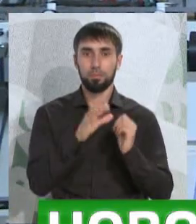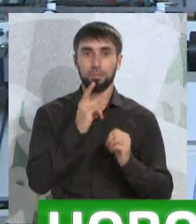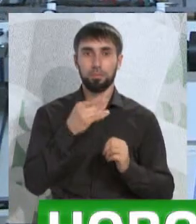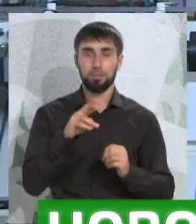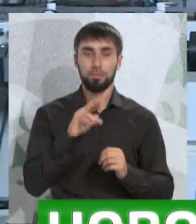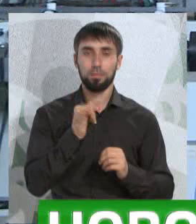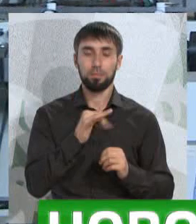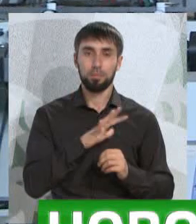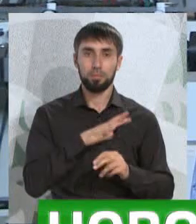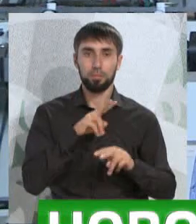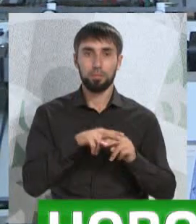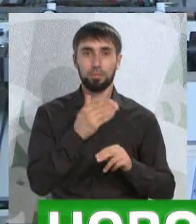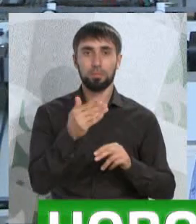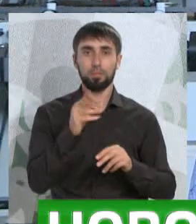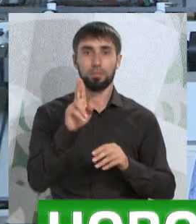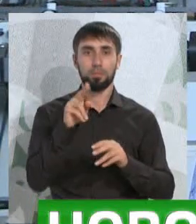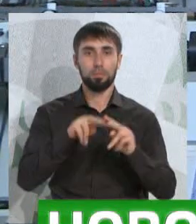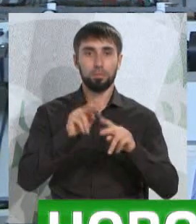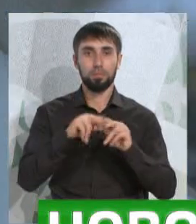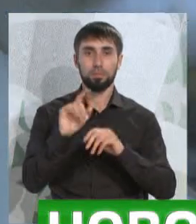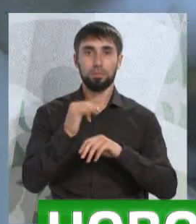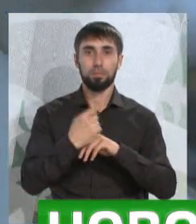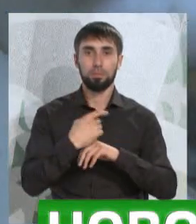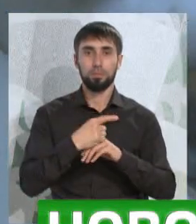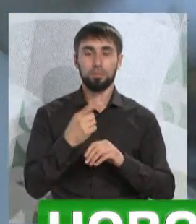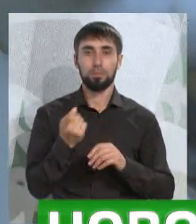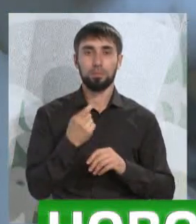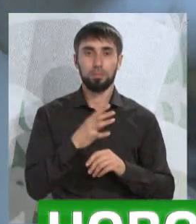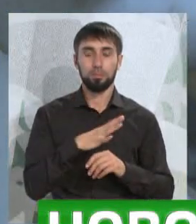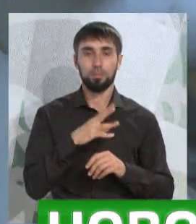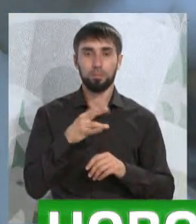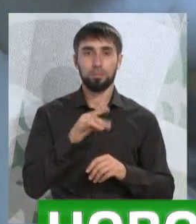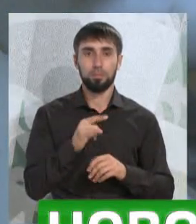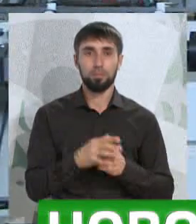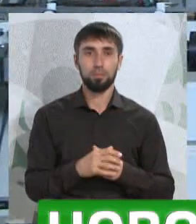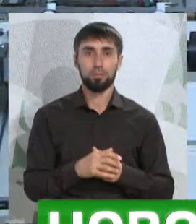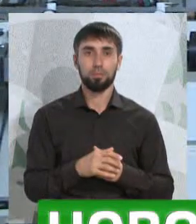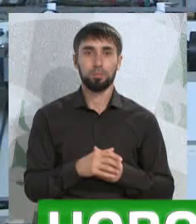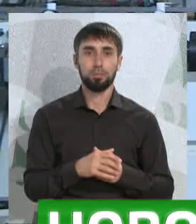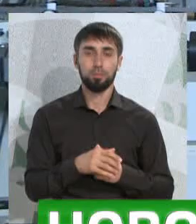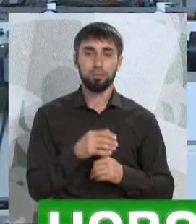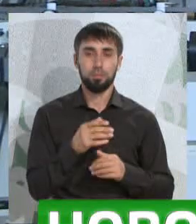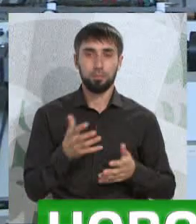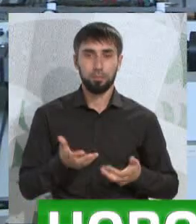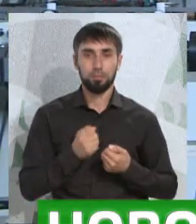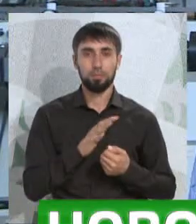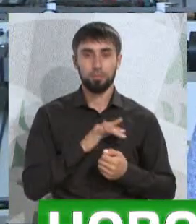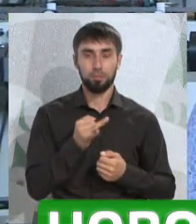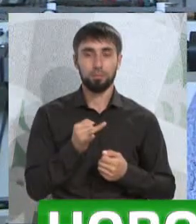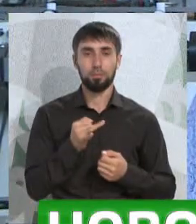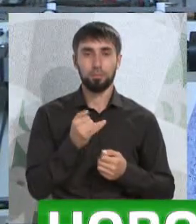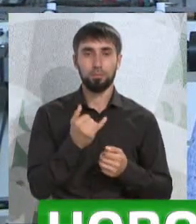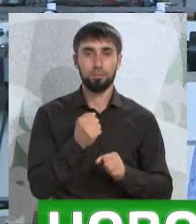самих строителях, поэтому и заказов не было. Но мы продержались, держимся, потихоньку